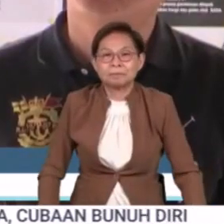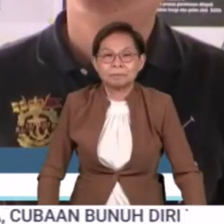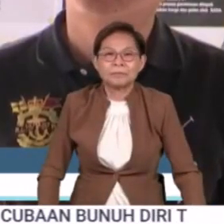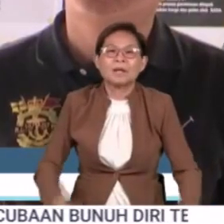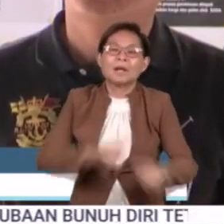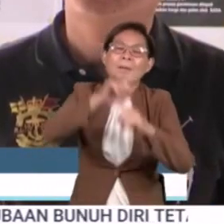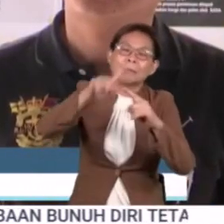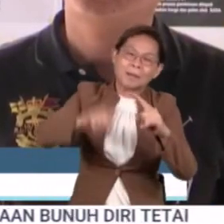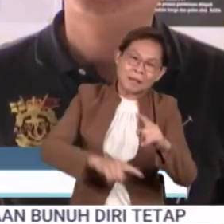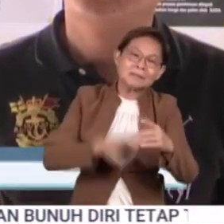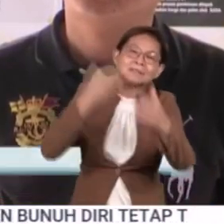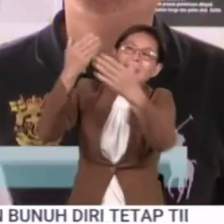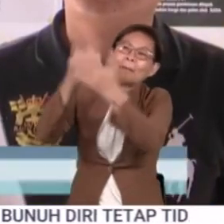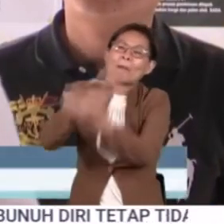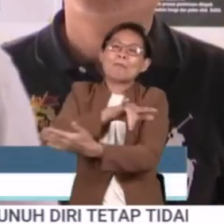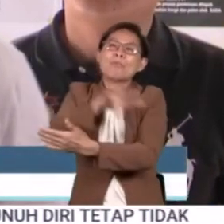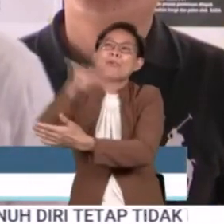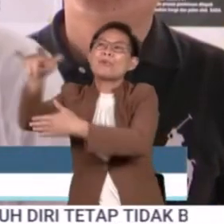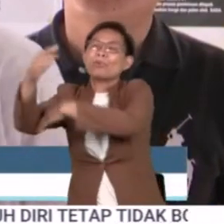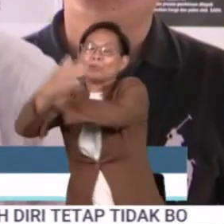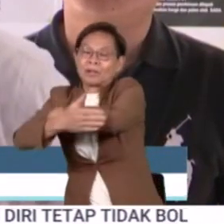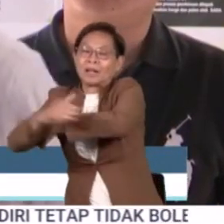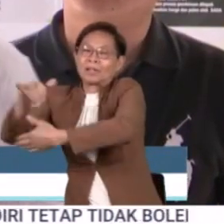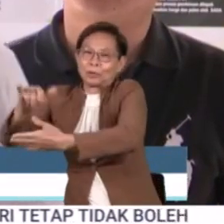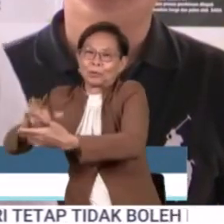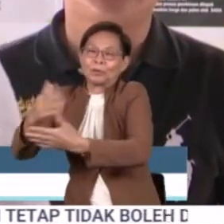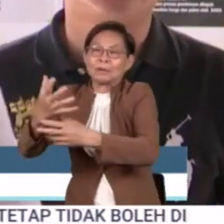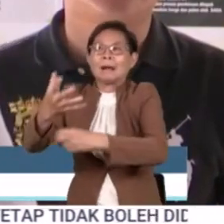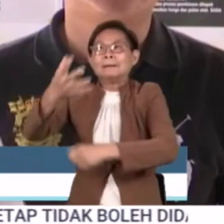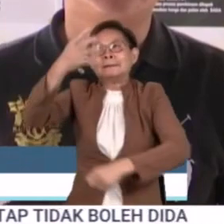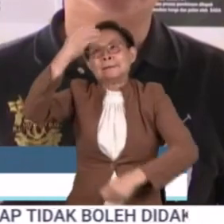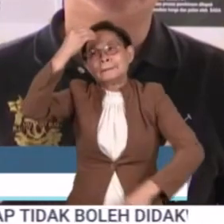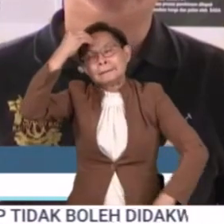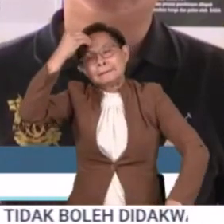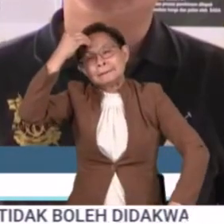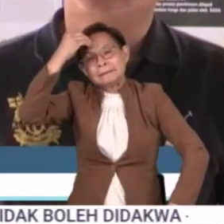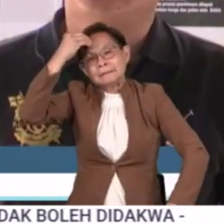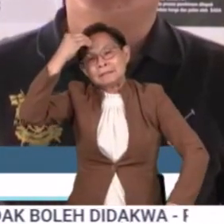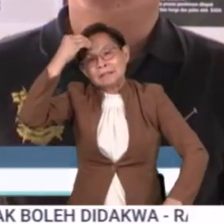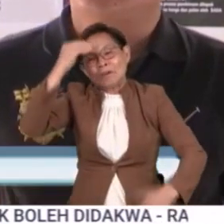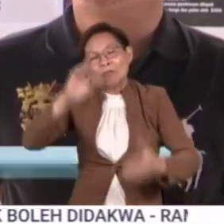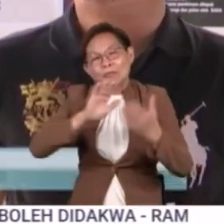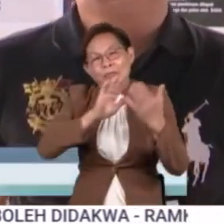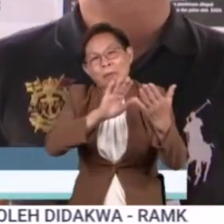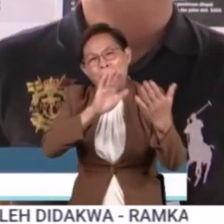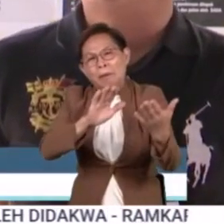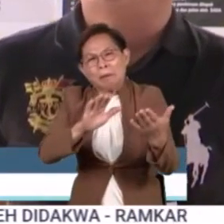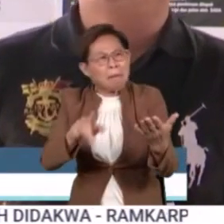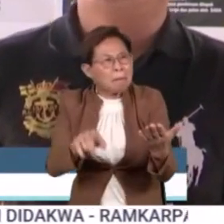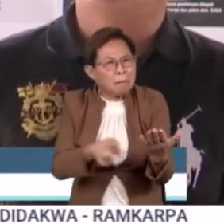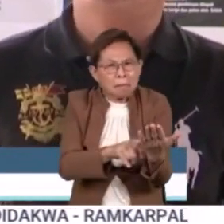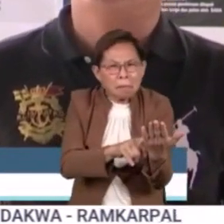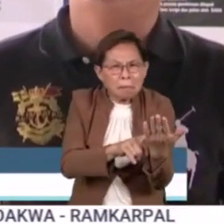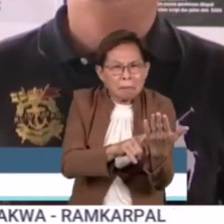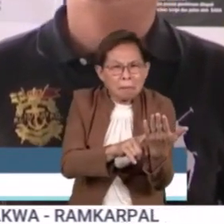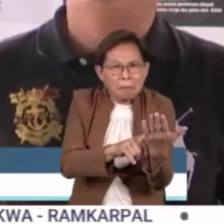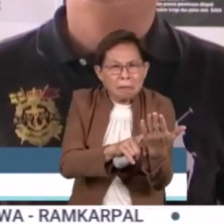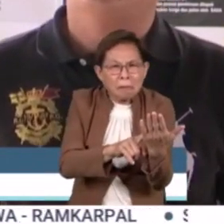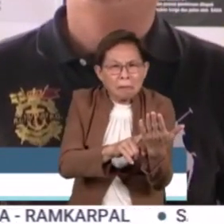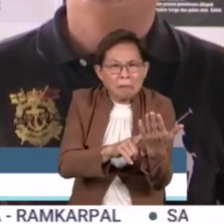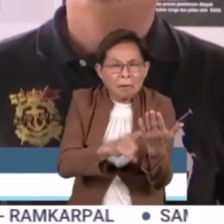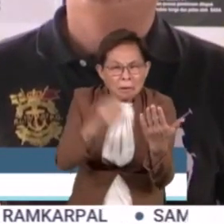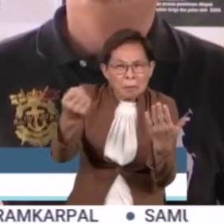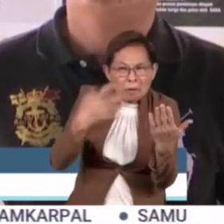Apabila mereka telah sampai ke sana, mereka dapati bahawa hal yang mereka lalui tak macam yang mereka